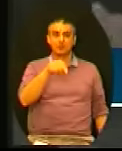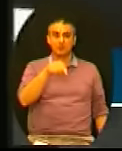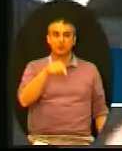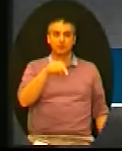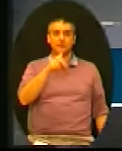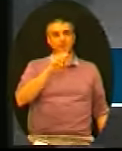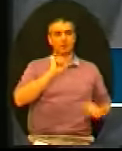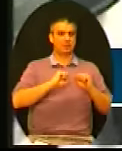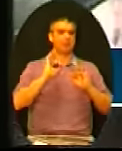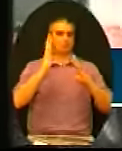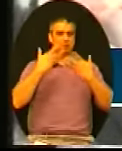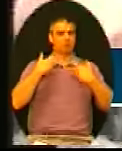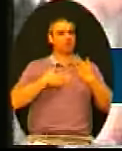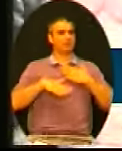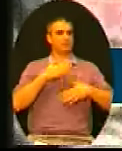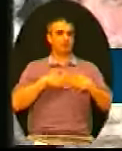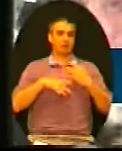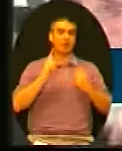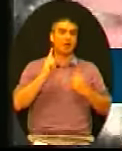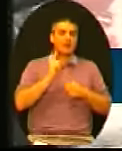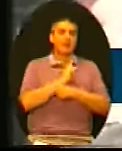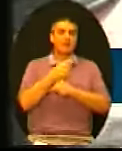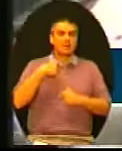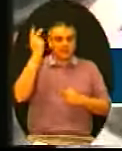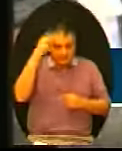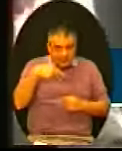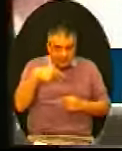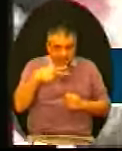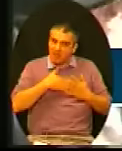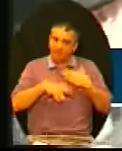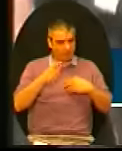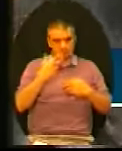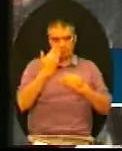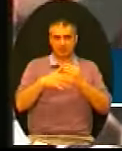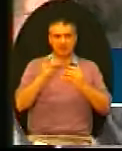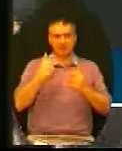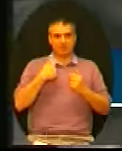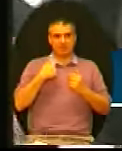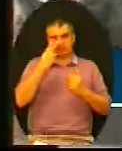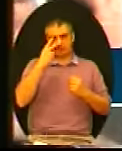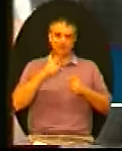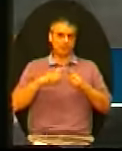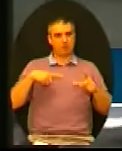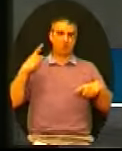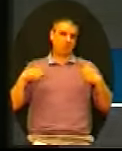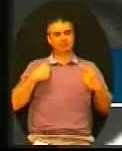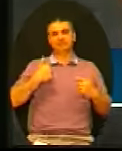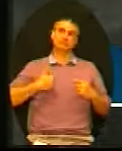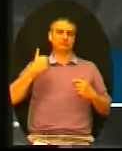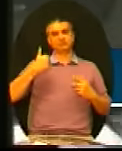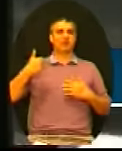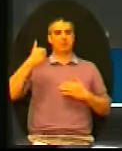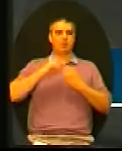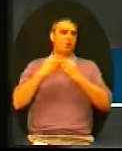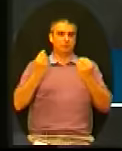הם התנהגו איתי מאוד בחביבות, אבל מיד הבנתי שהחביבות הזאת תיגמר אם אני אנסה לשחק אותה השר הבכיר